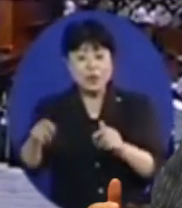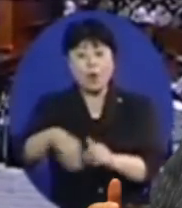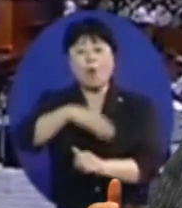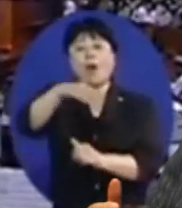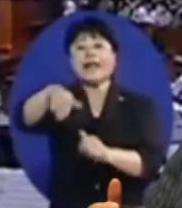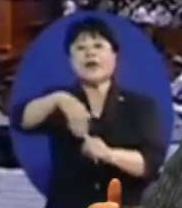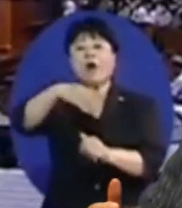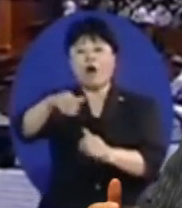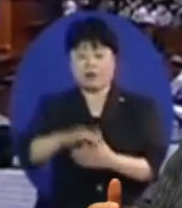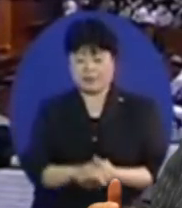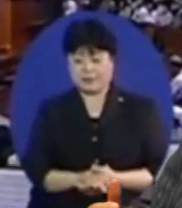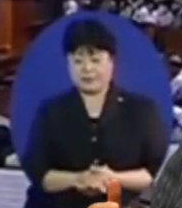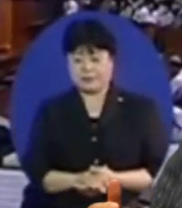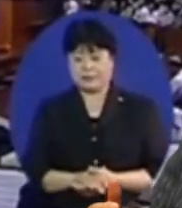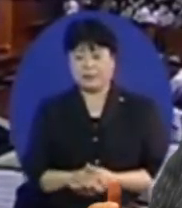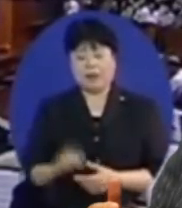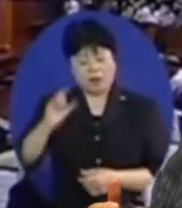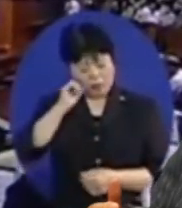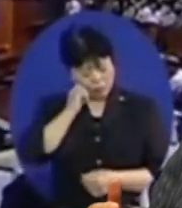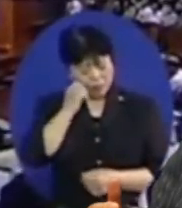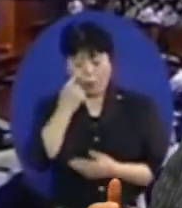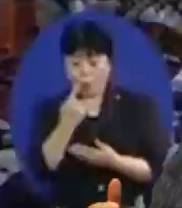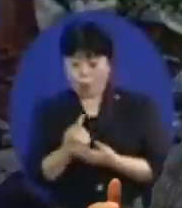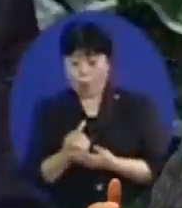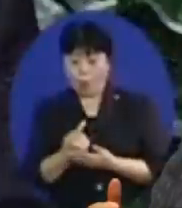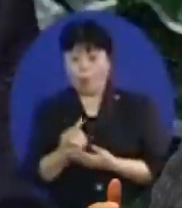환경적인 시련이 반드시 다가오는 것입니다.